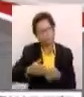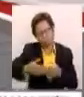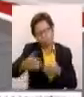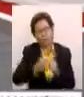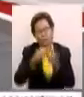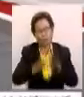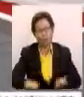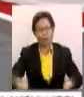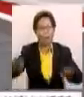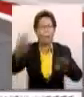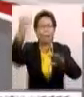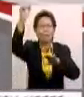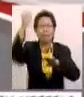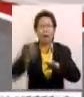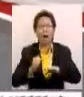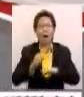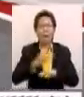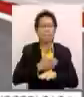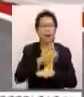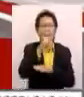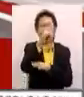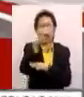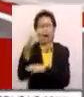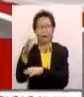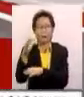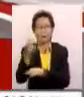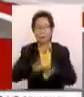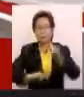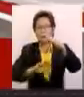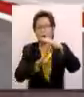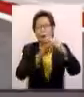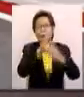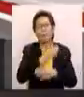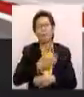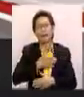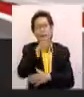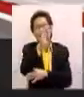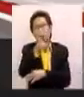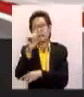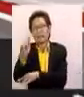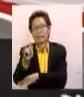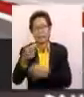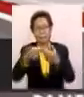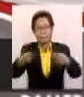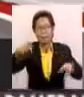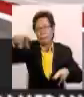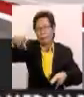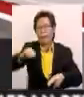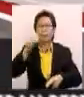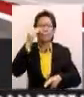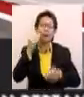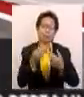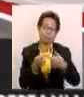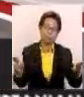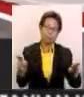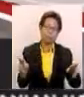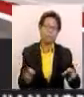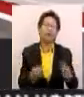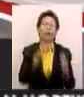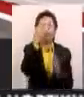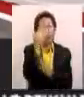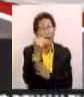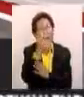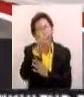Pas perjalanan tanpa had My 100 dan My 50 dilancarkan Perdana Menteri Tun Dr. Mahathir Mohamad sebagai